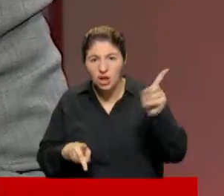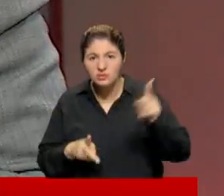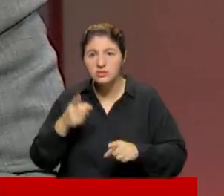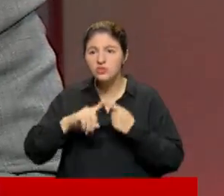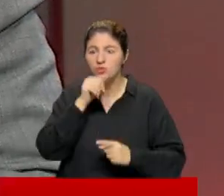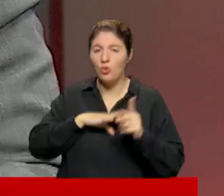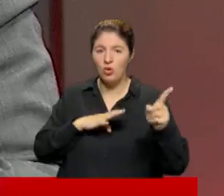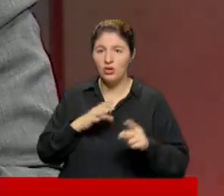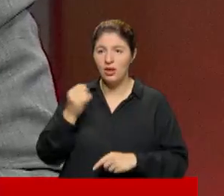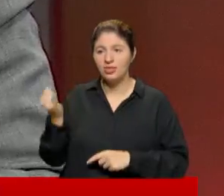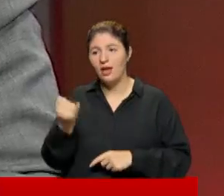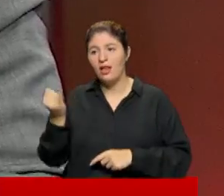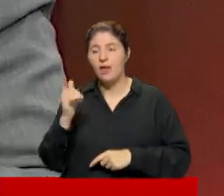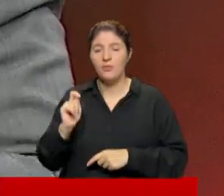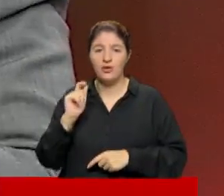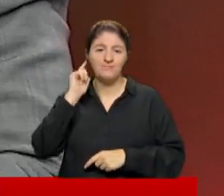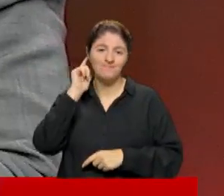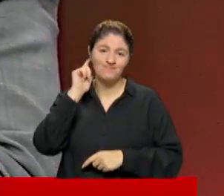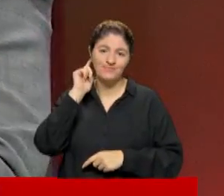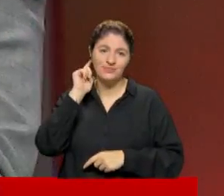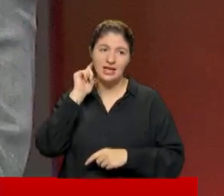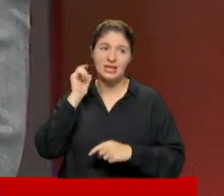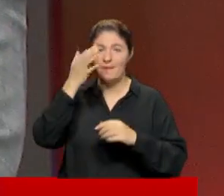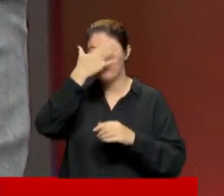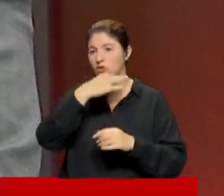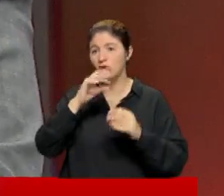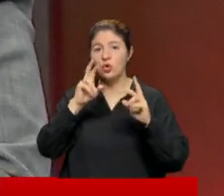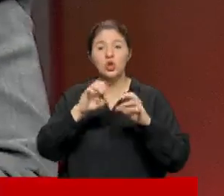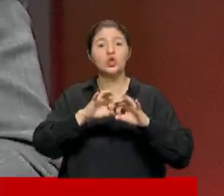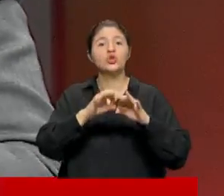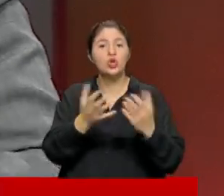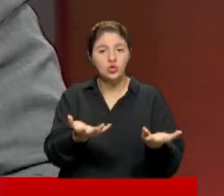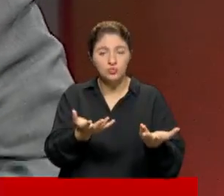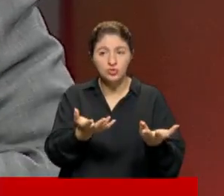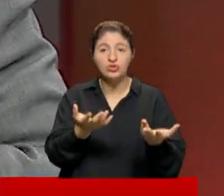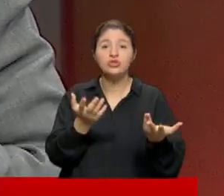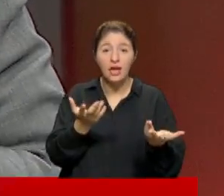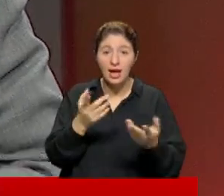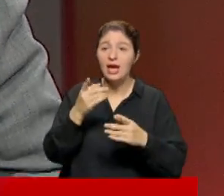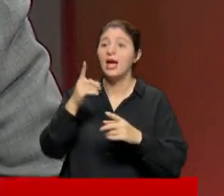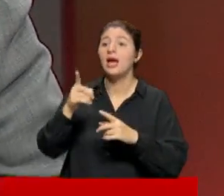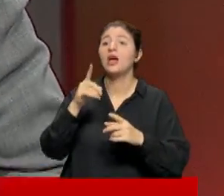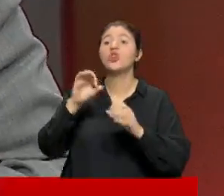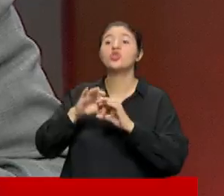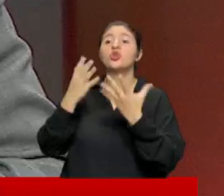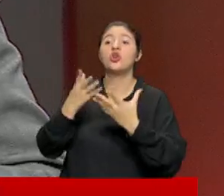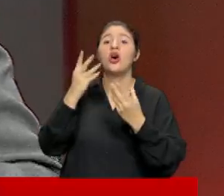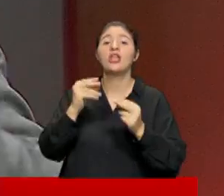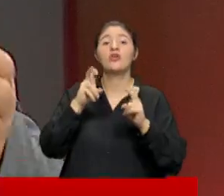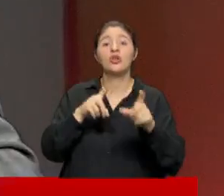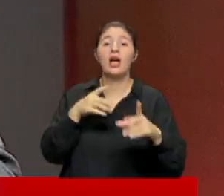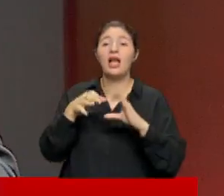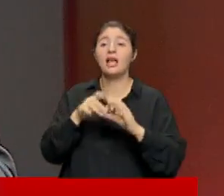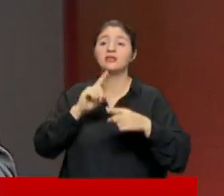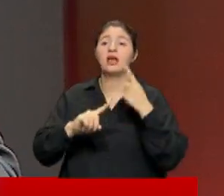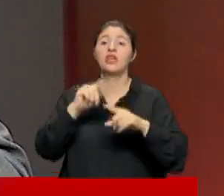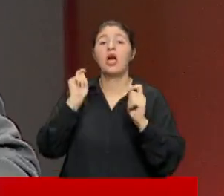Kılıçdaroğlu dalga geçiyorlar yani başörtüsü meselesi çözümlenmiş sayın Kılıçdaroğlu çözümlenen mesele üzerinden